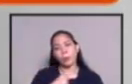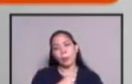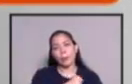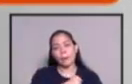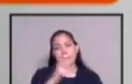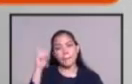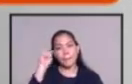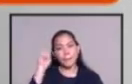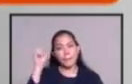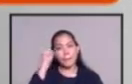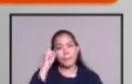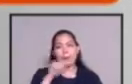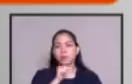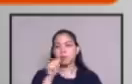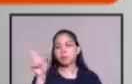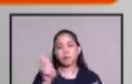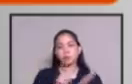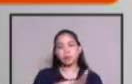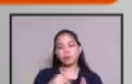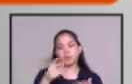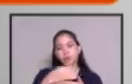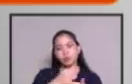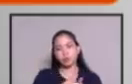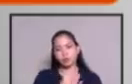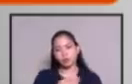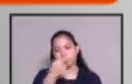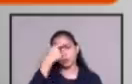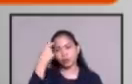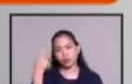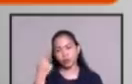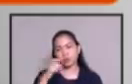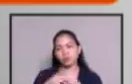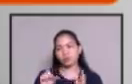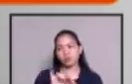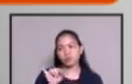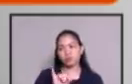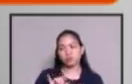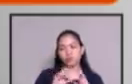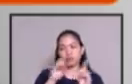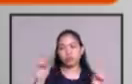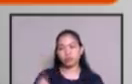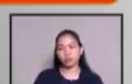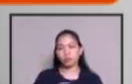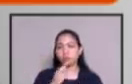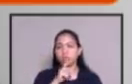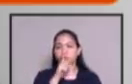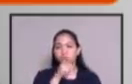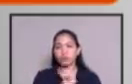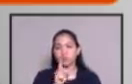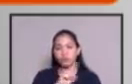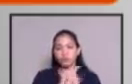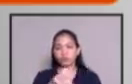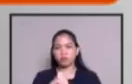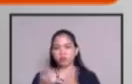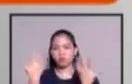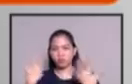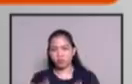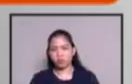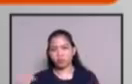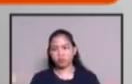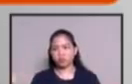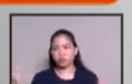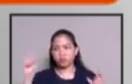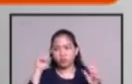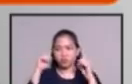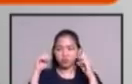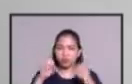Tito Soto na hindi rin siya pipirma sa budget dahil magiging illegal ang dokumento kung totoong binago ito matapos magkasundo ang